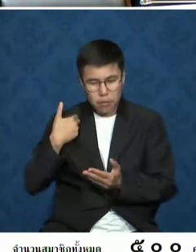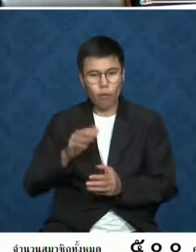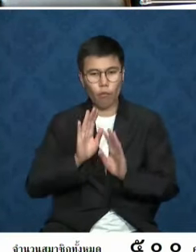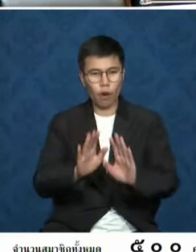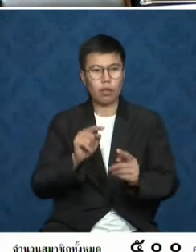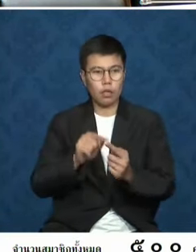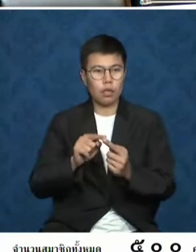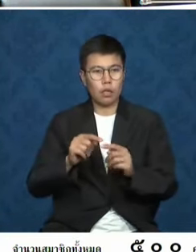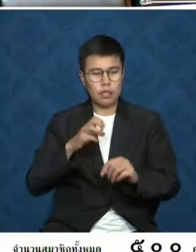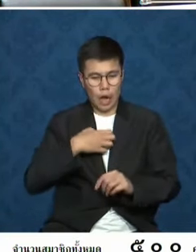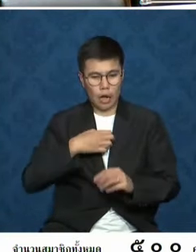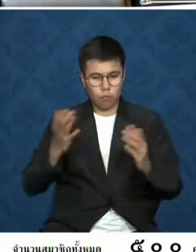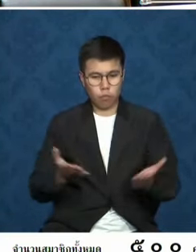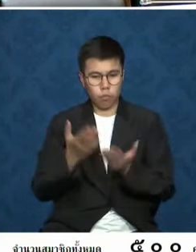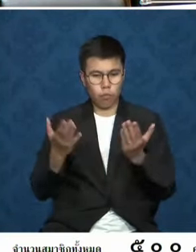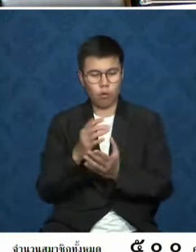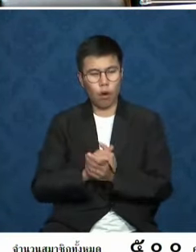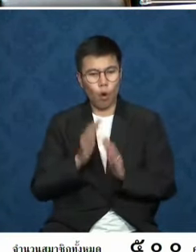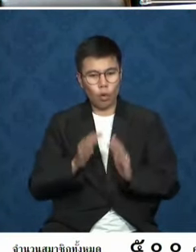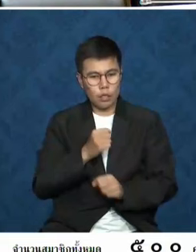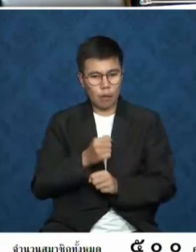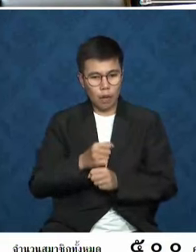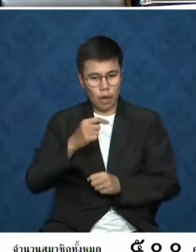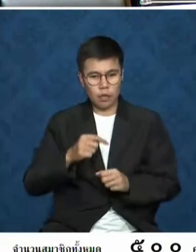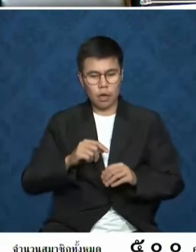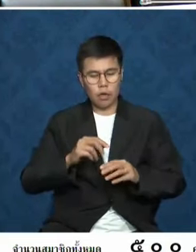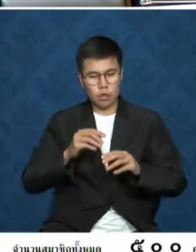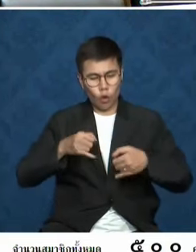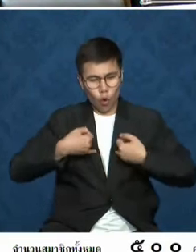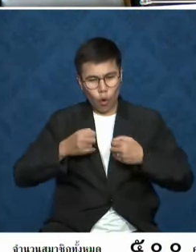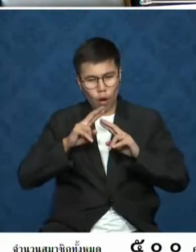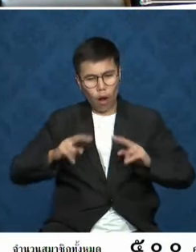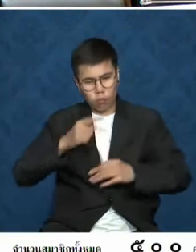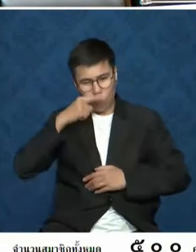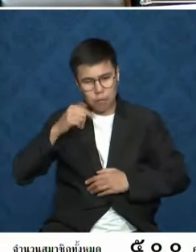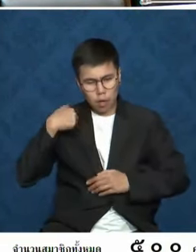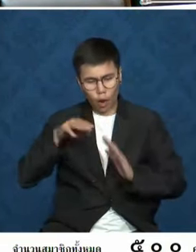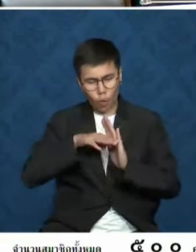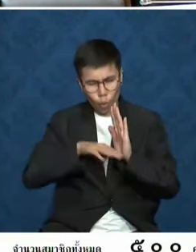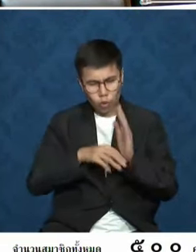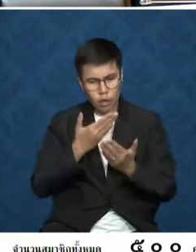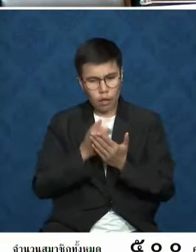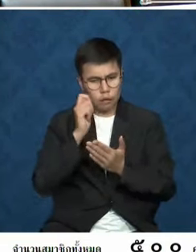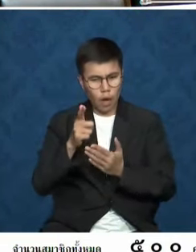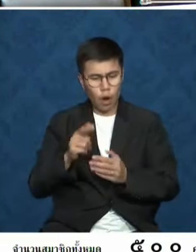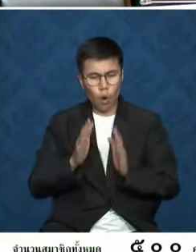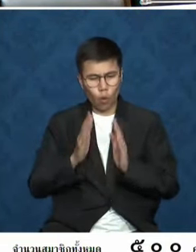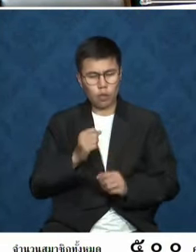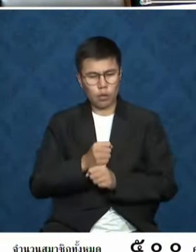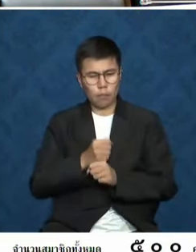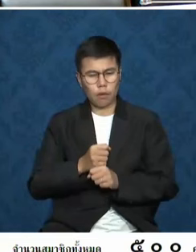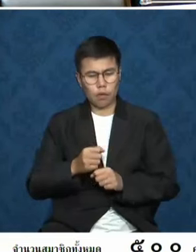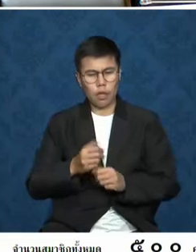ามายดส่งเสรงพประกบการทยแต่เมอมีค้าเฉ่มมากเกิดไปใทุๆขั้นตอนพูปกอบการเองคงไม่สามารถ